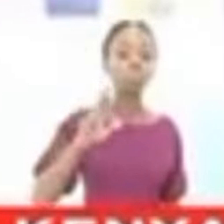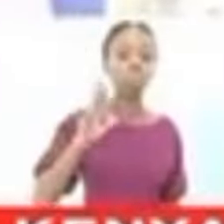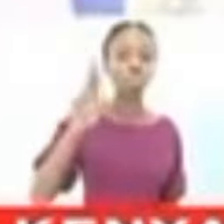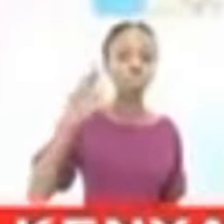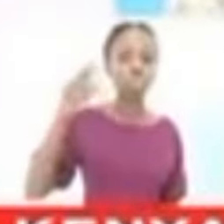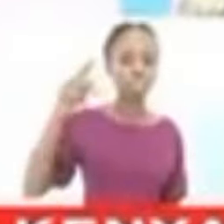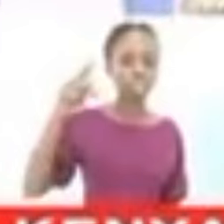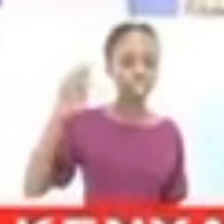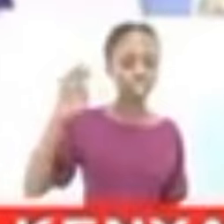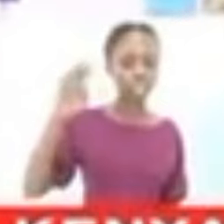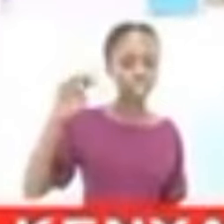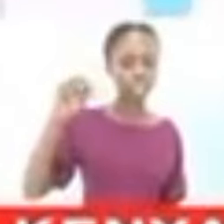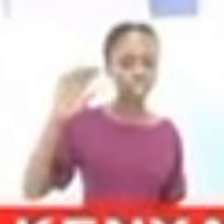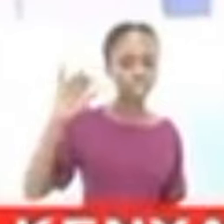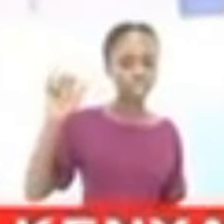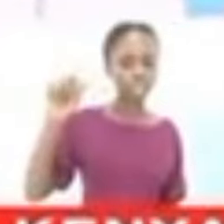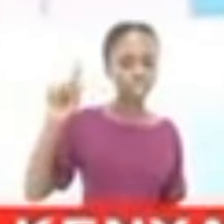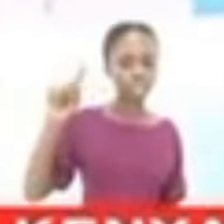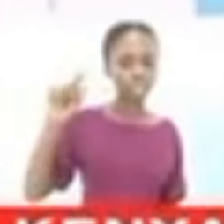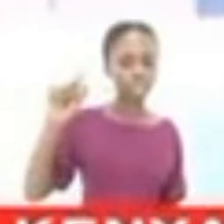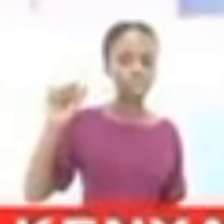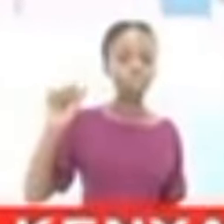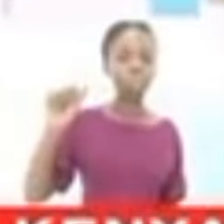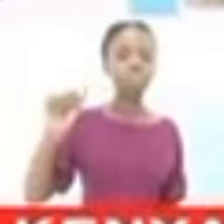mtakuja kuwa na shida. Si niliambia watu